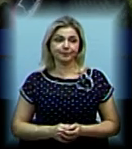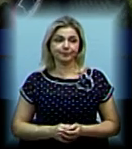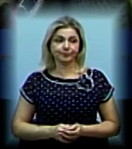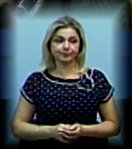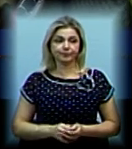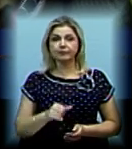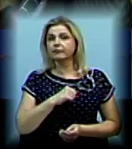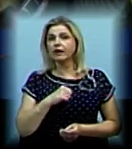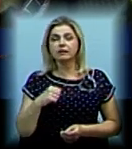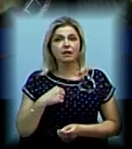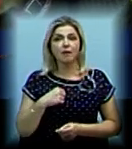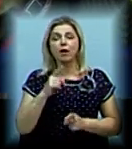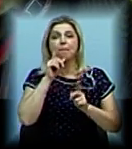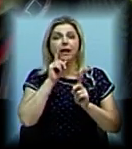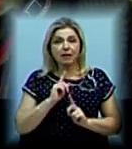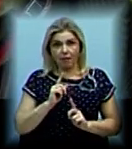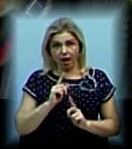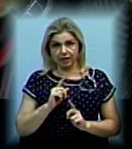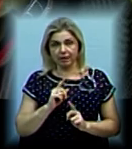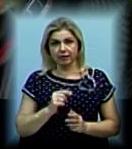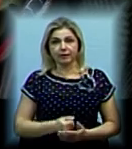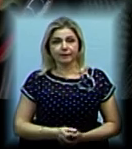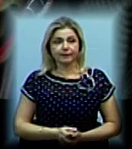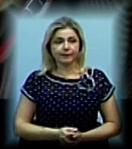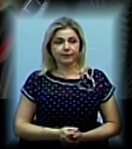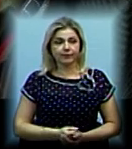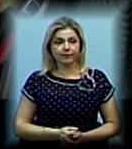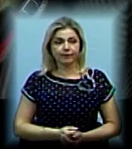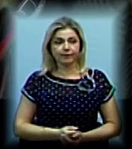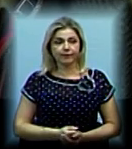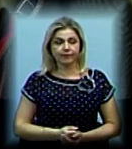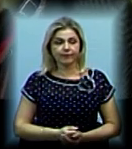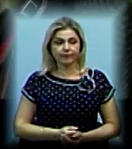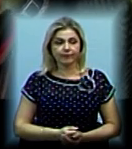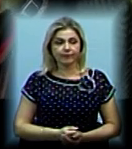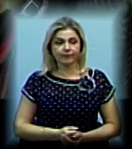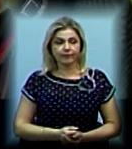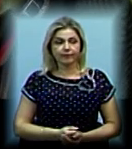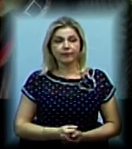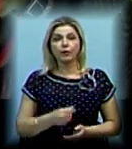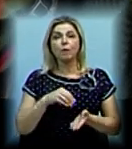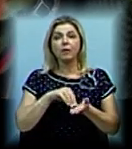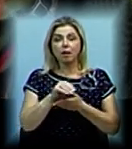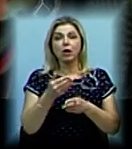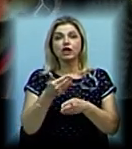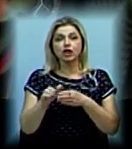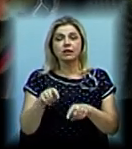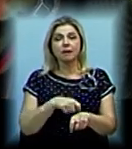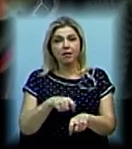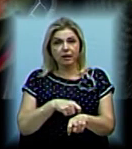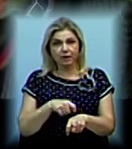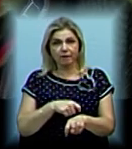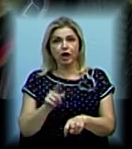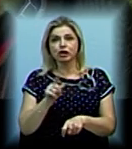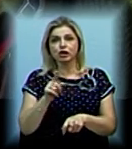скажімо так, найоптимальніший на даний момент. Я запропонував мешканцям варіант, який був найоптимальнішим на даний момент. Придбати частину цих матеріалів,